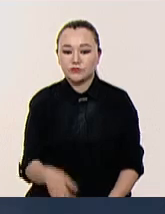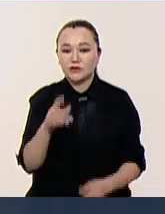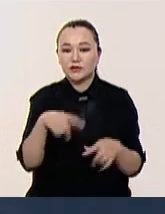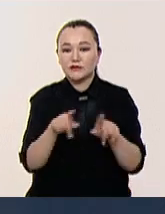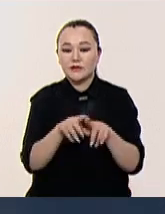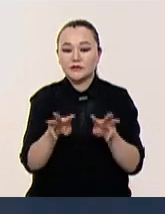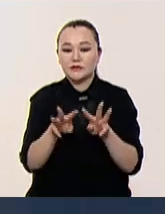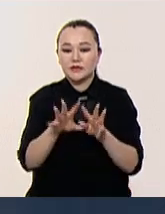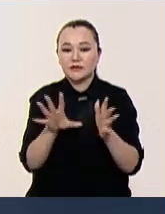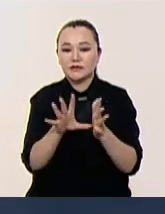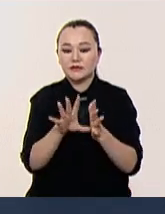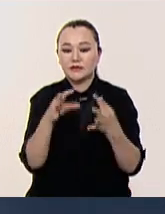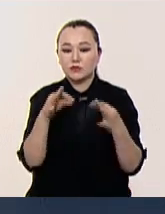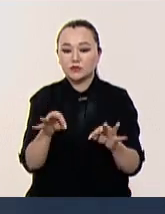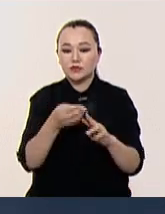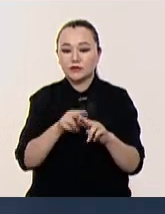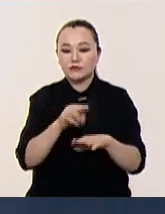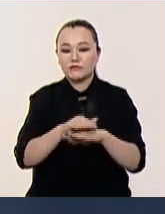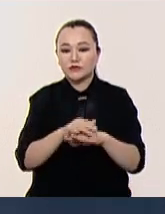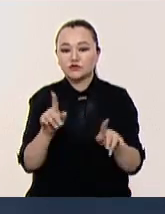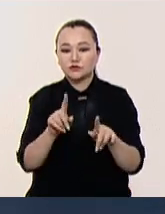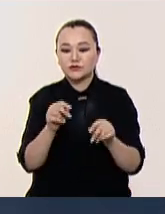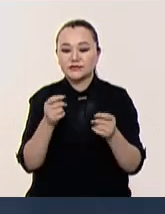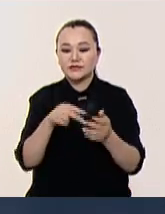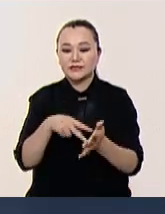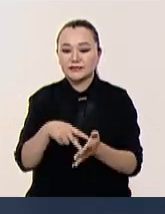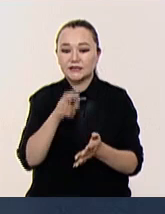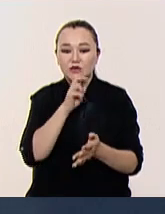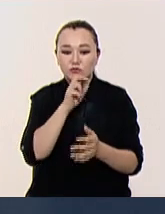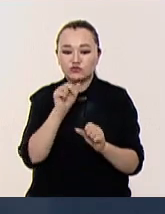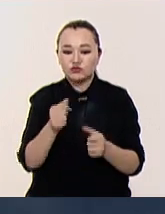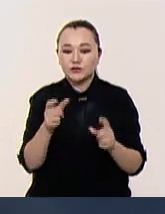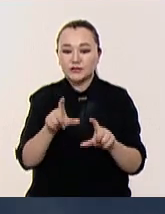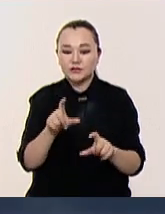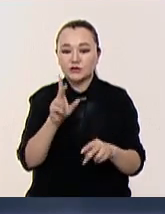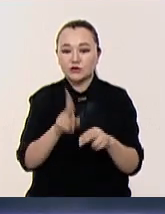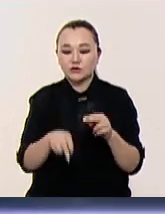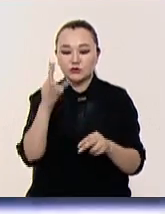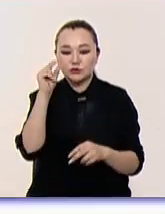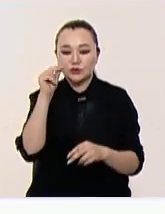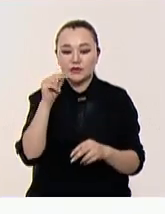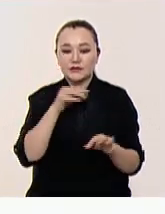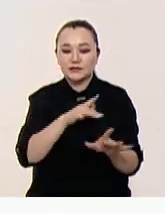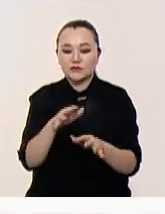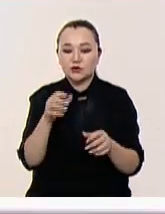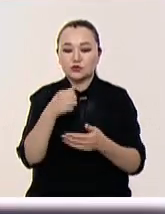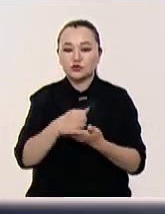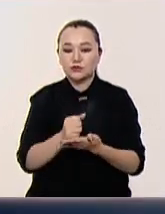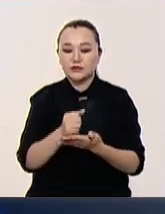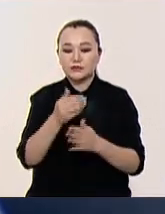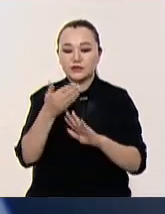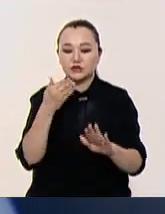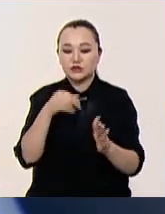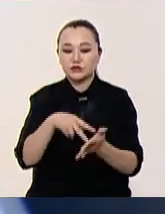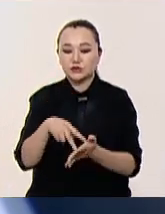Итак, в Министерстве энергетики допускают тот факт, что цены на топливо могут подняться после окончания срока действия установленных предельных цен.